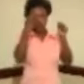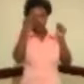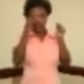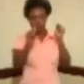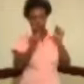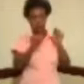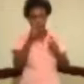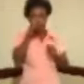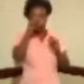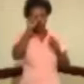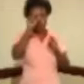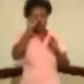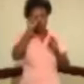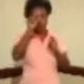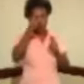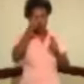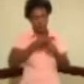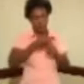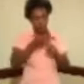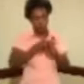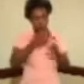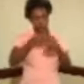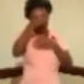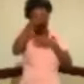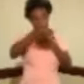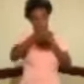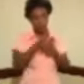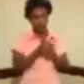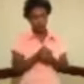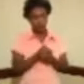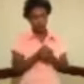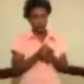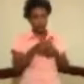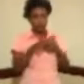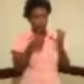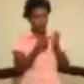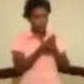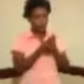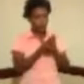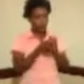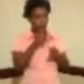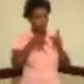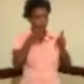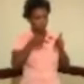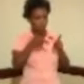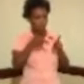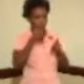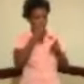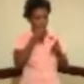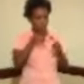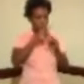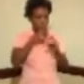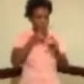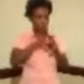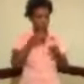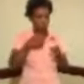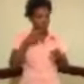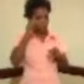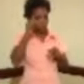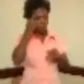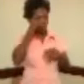dit, partisan de M. Martelly, c'est normal. Chaque monde a pu chanter pour Chapelle Payot,